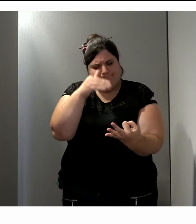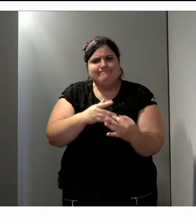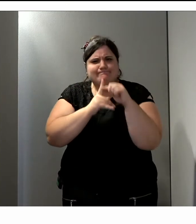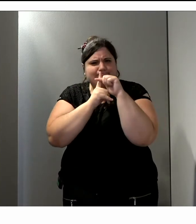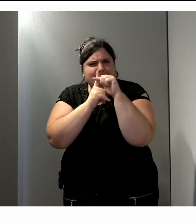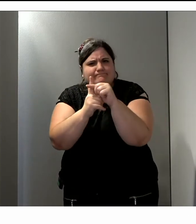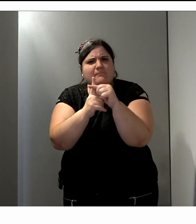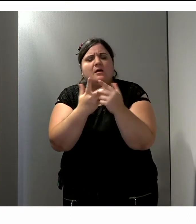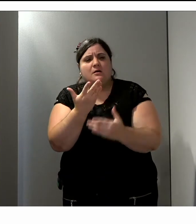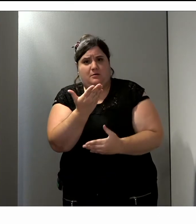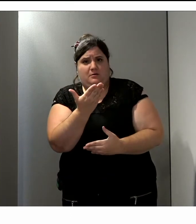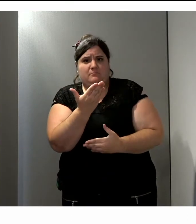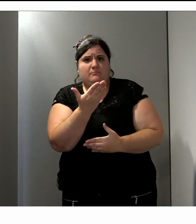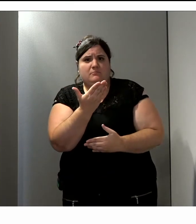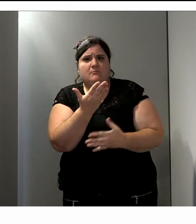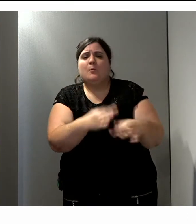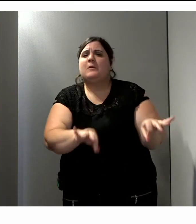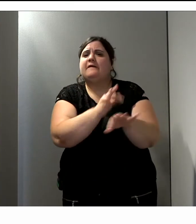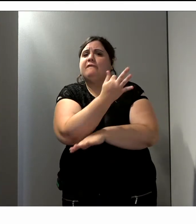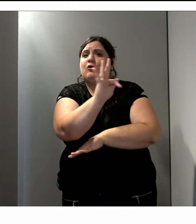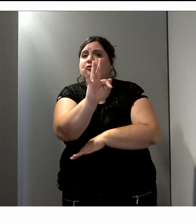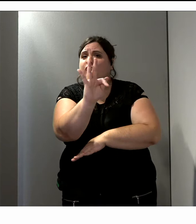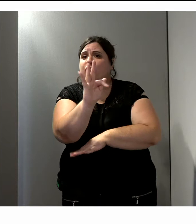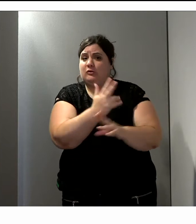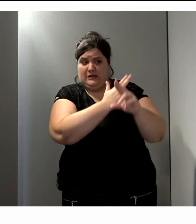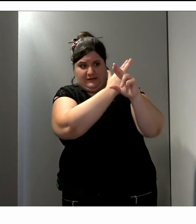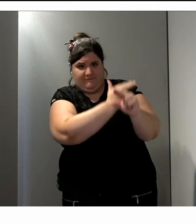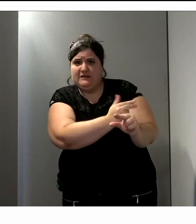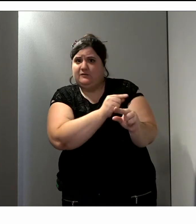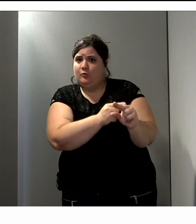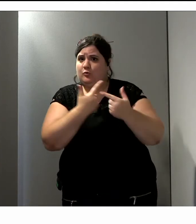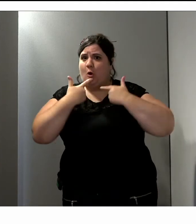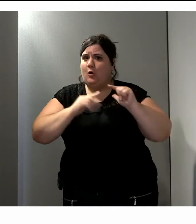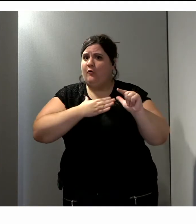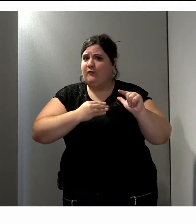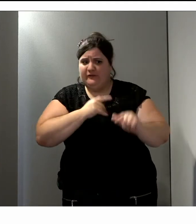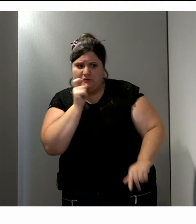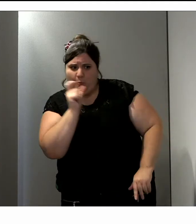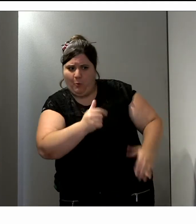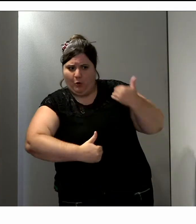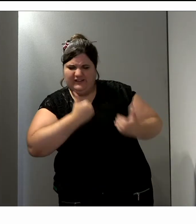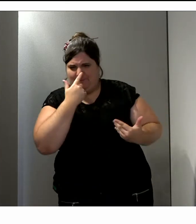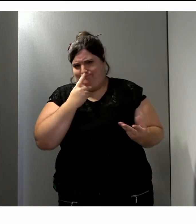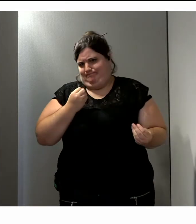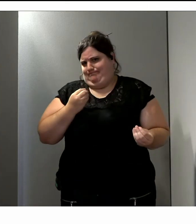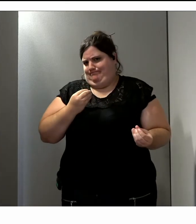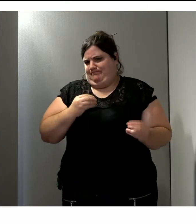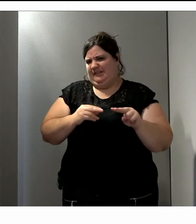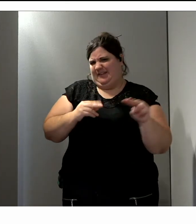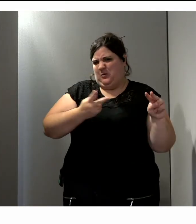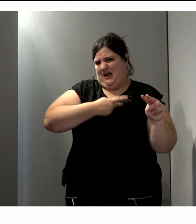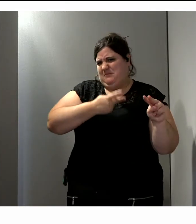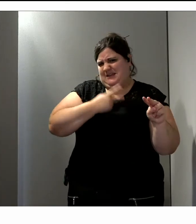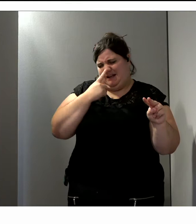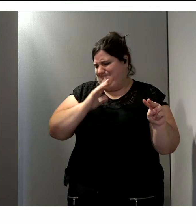la définition française du handicap en disant qu'elle a une approche peut-être trop médicale. Est-ce que vous pouvez nous en